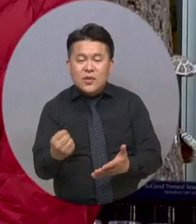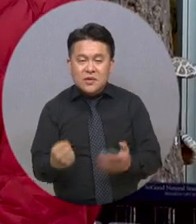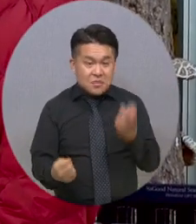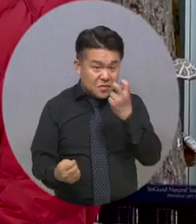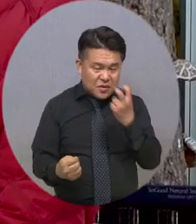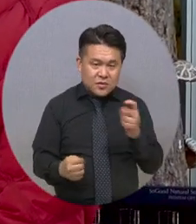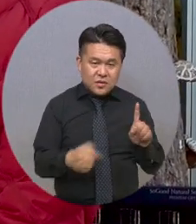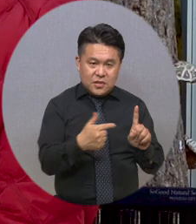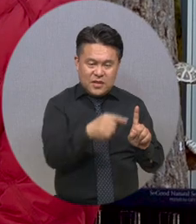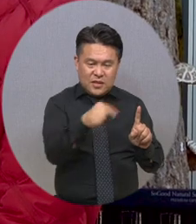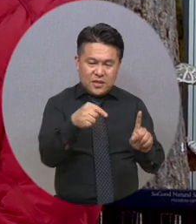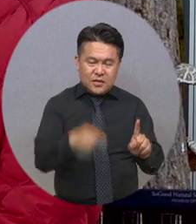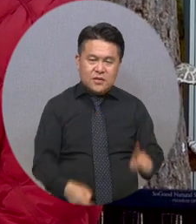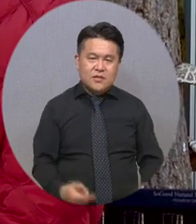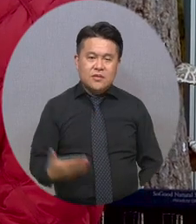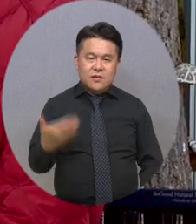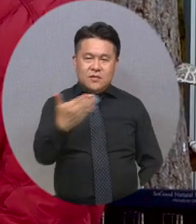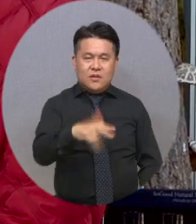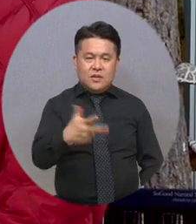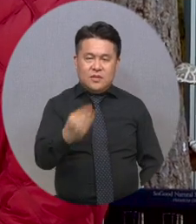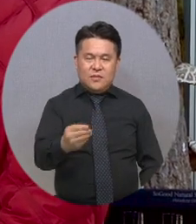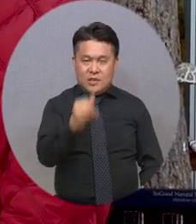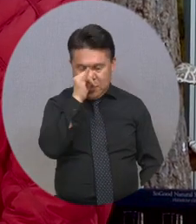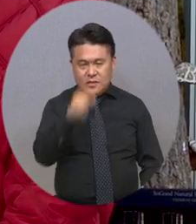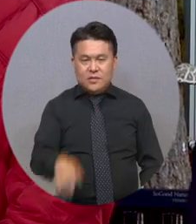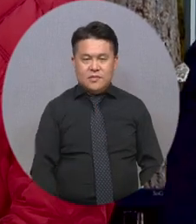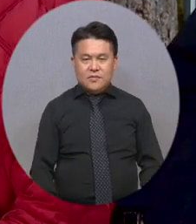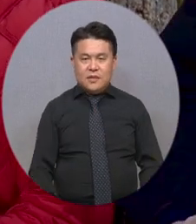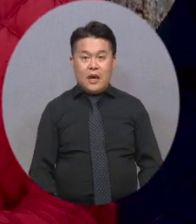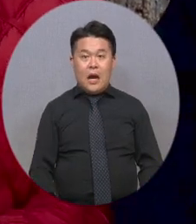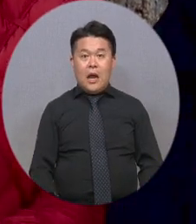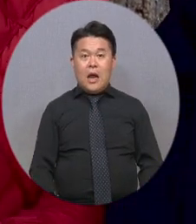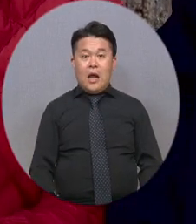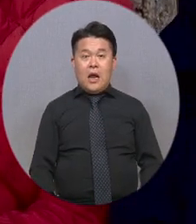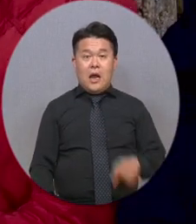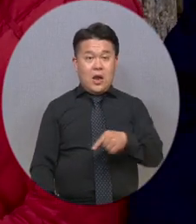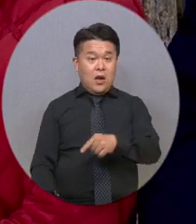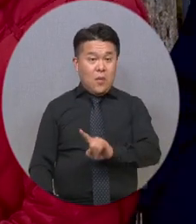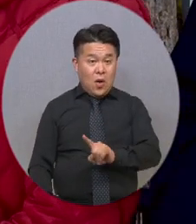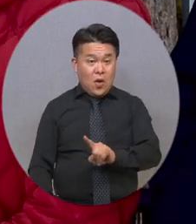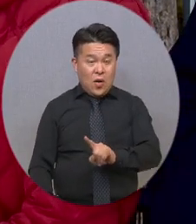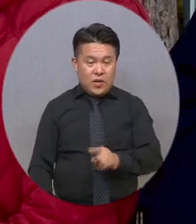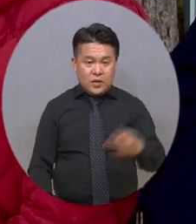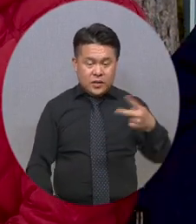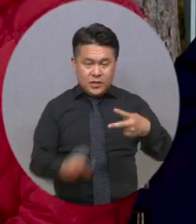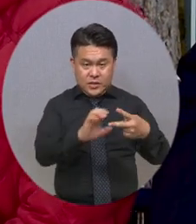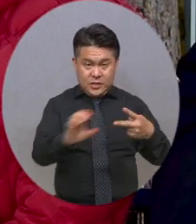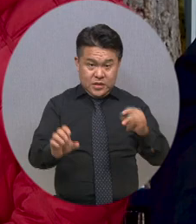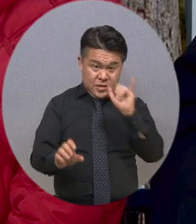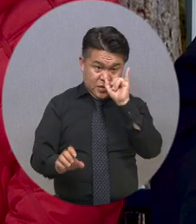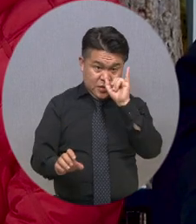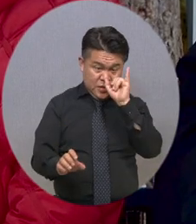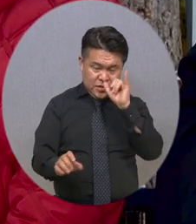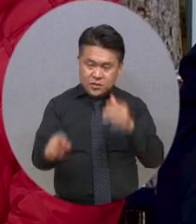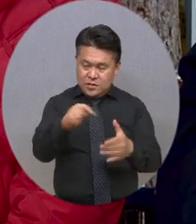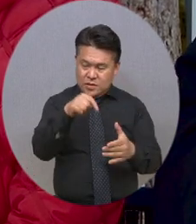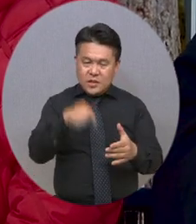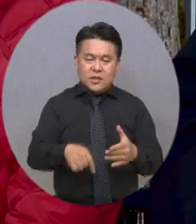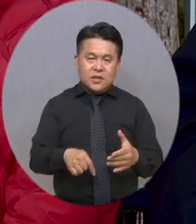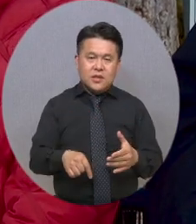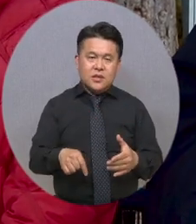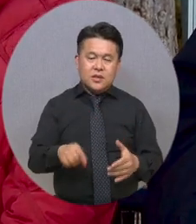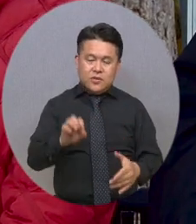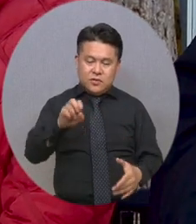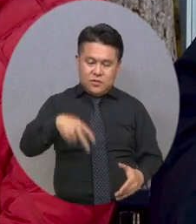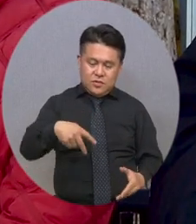해보니까 1g당 네. 9,700만 마리가 들어있어. 그럼 이게 2,000cc거든요. 2,000cc면 얼마나